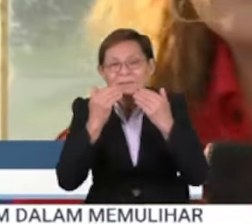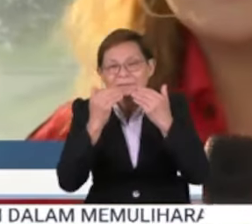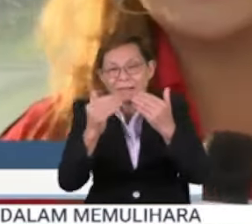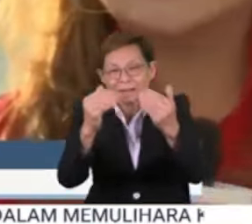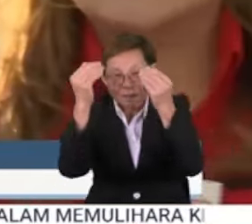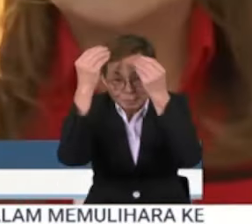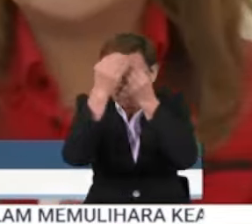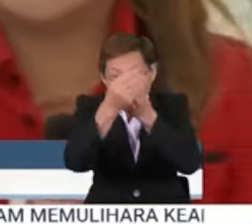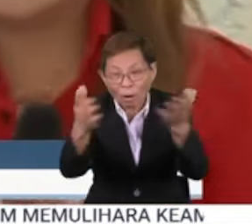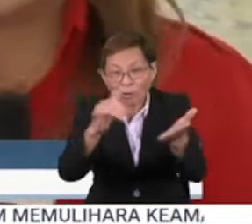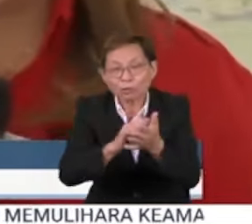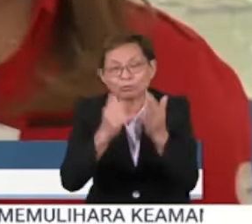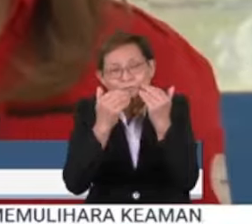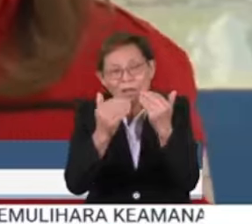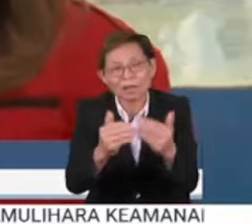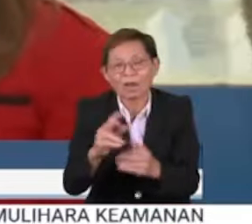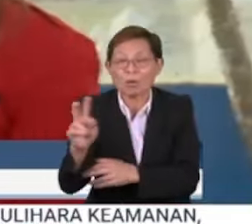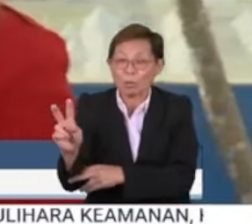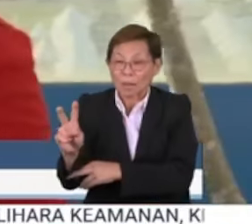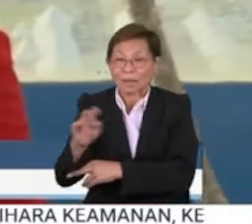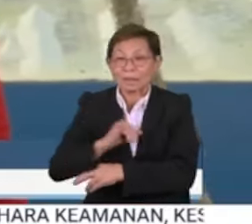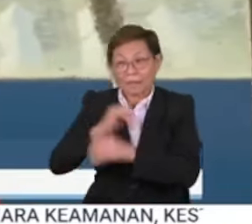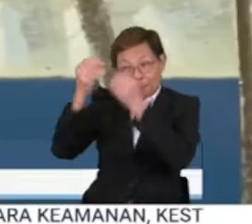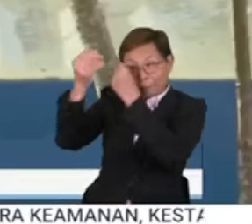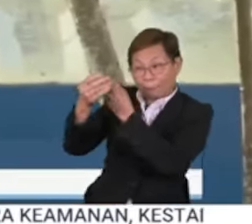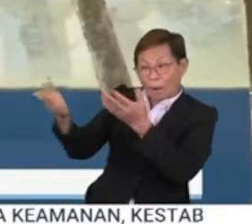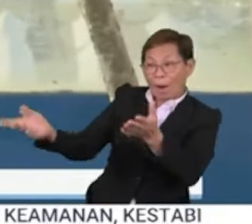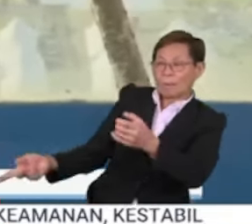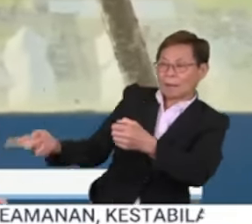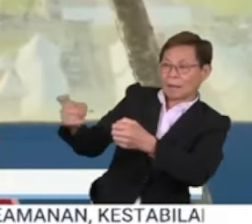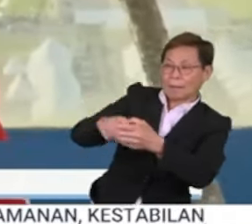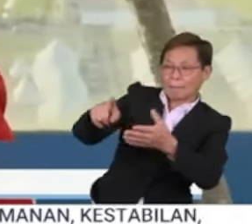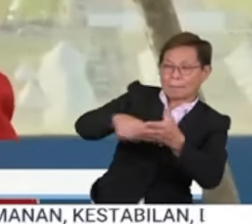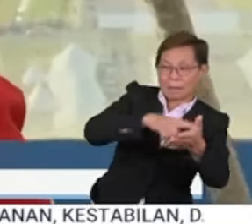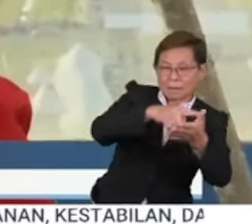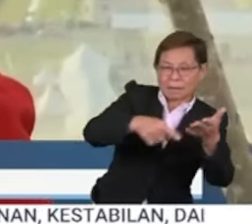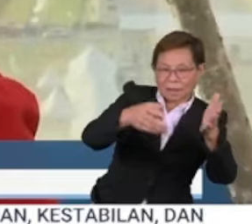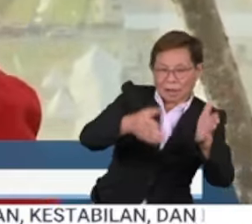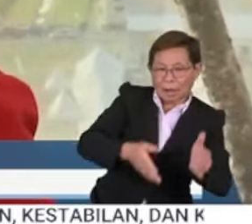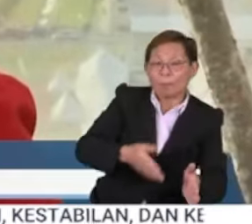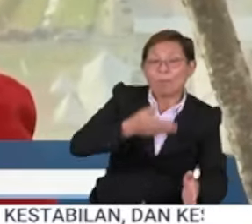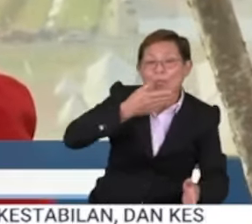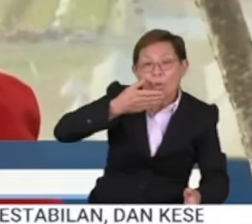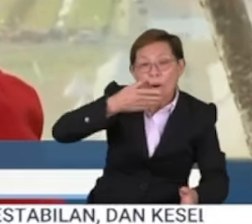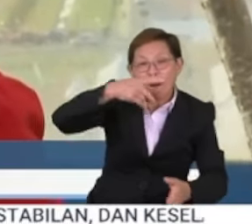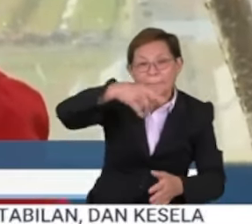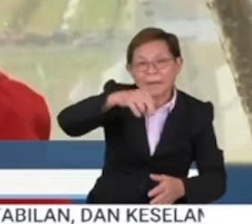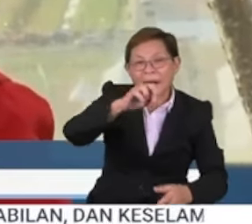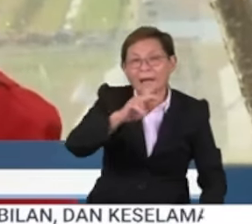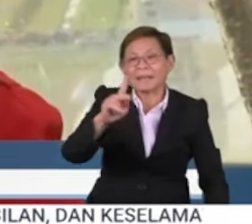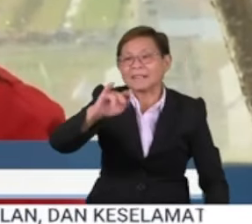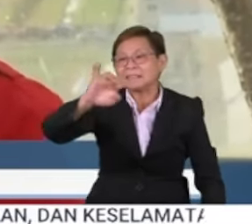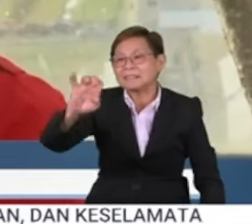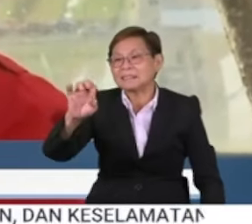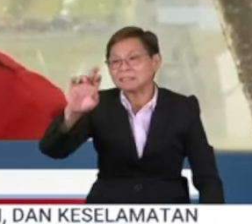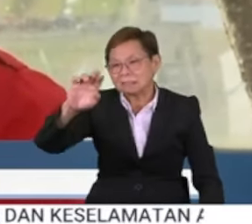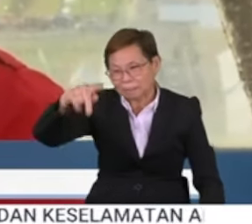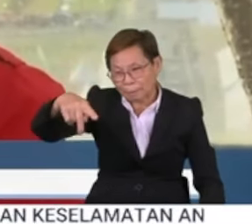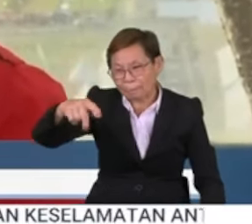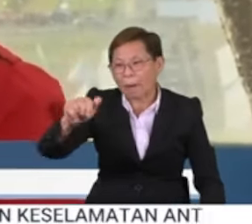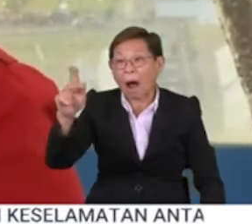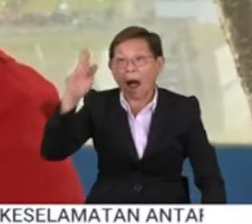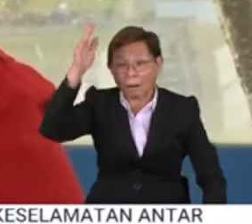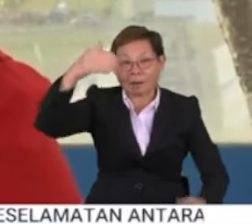atas perkongsian tersebut. Jadi Vanessa, itu saja yang dapat saya kongsikan mengenai pengundi muda PRK Dun Jepak yang bakal diadakan pada